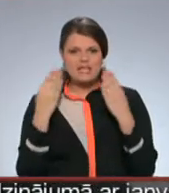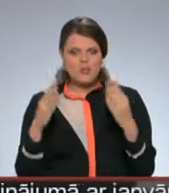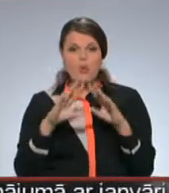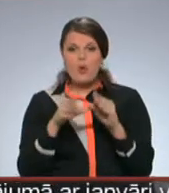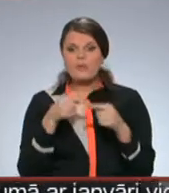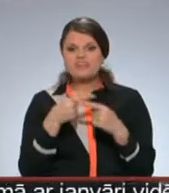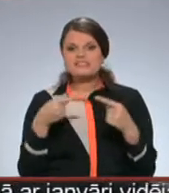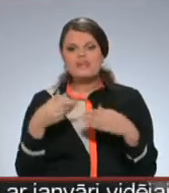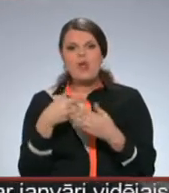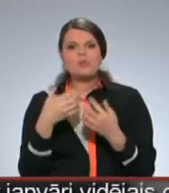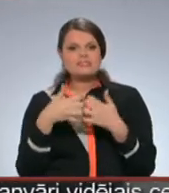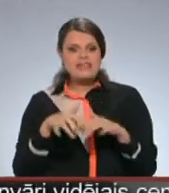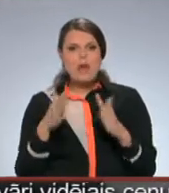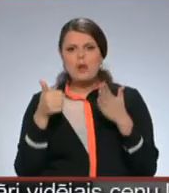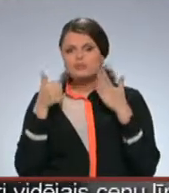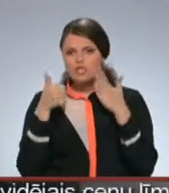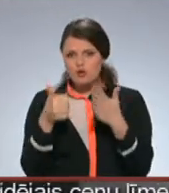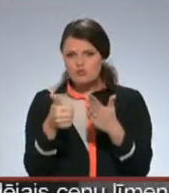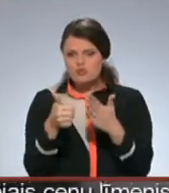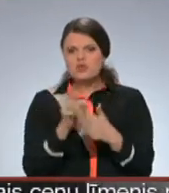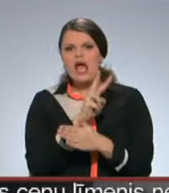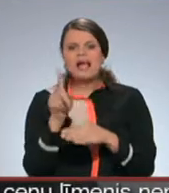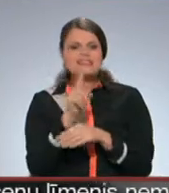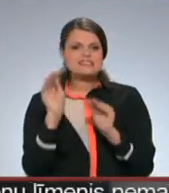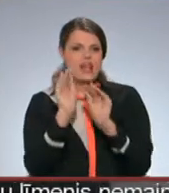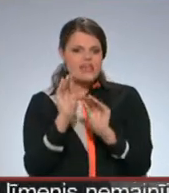detaļu skaits ir apmēram 6000,